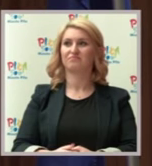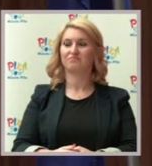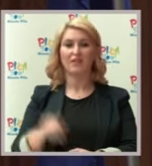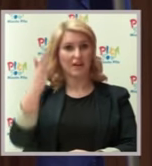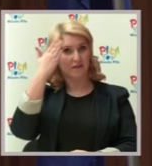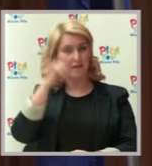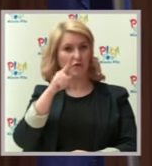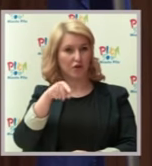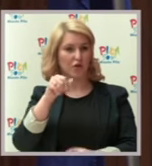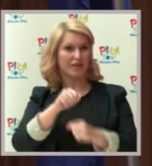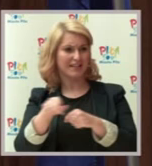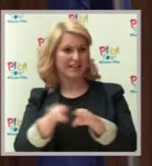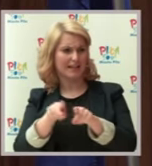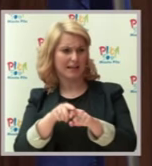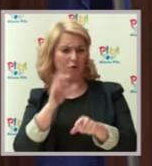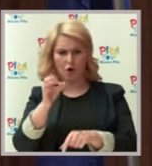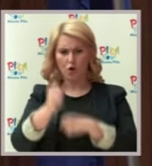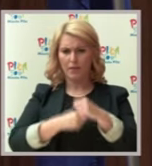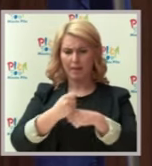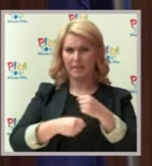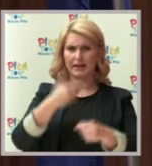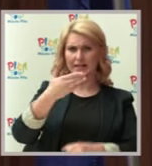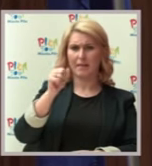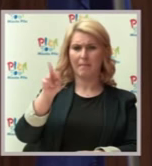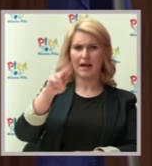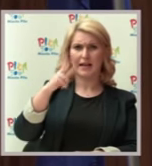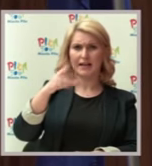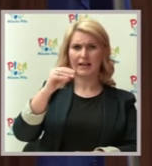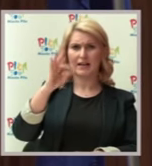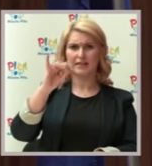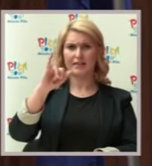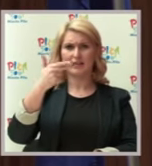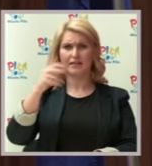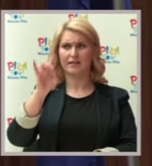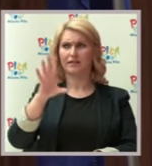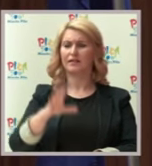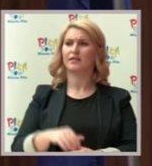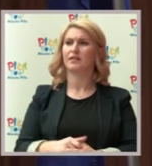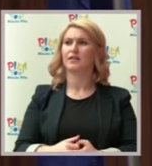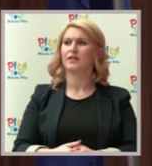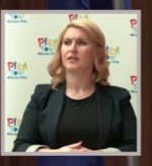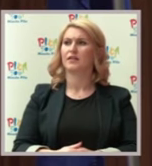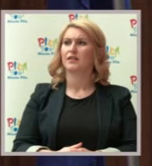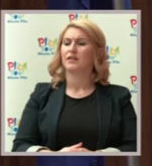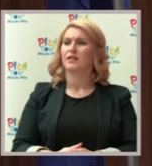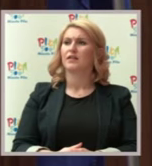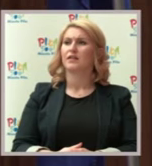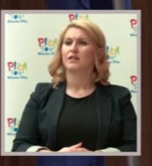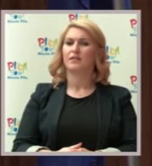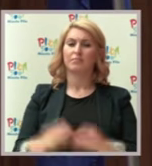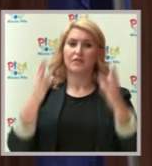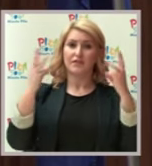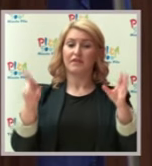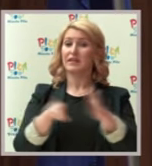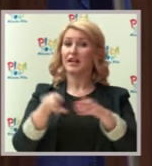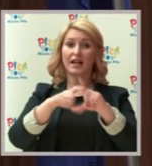marketingową, pokazując ten projekt nie tylko tutaj lokalnie, ale w kraju i za granicą,